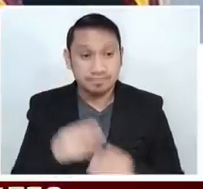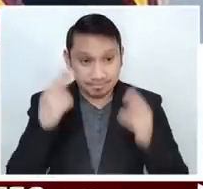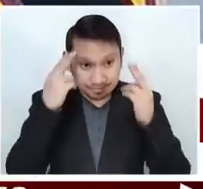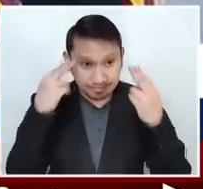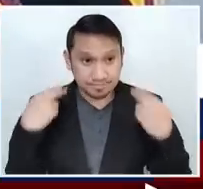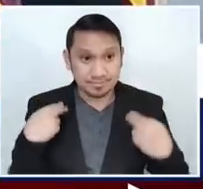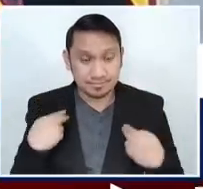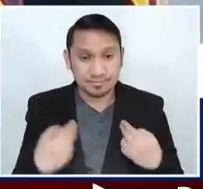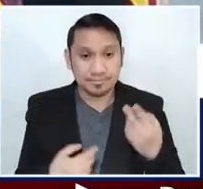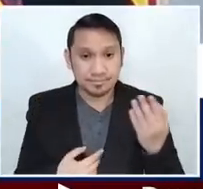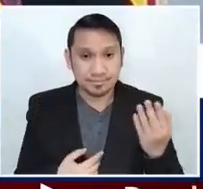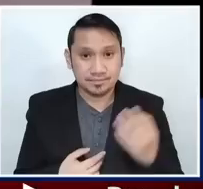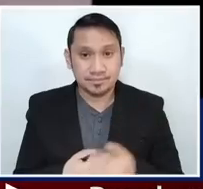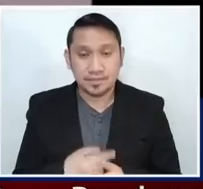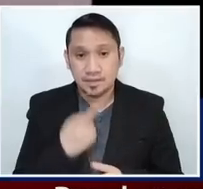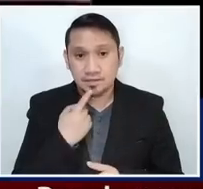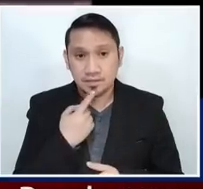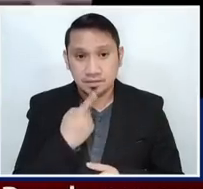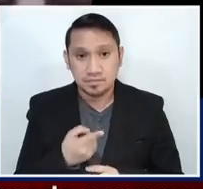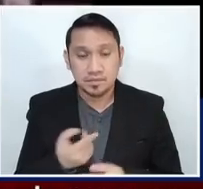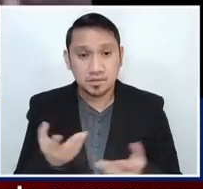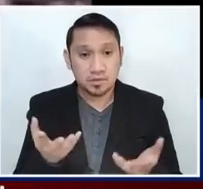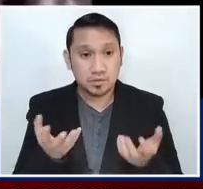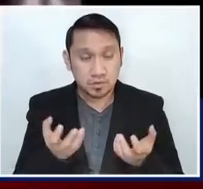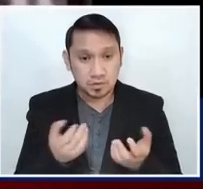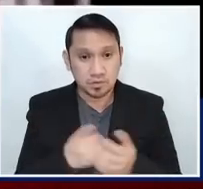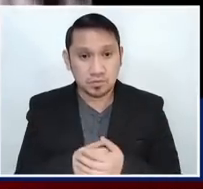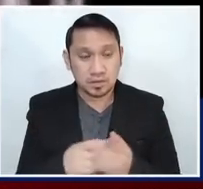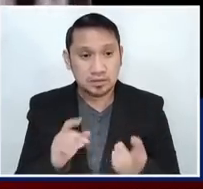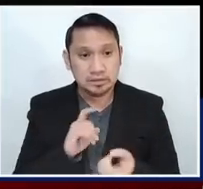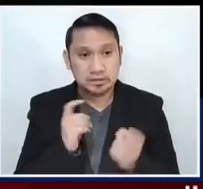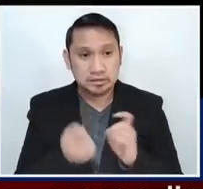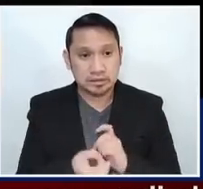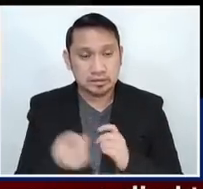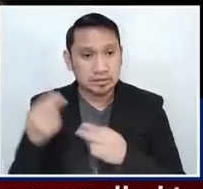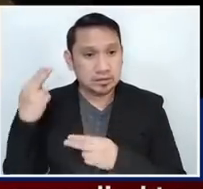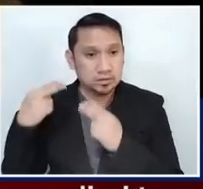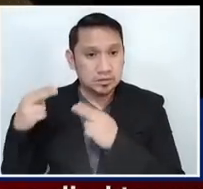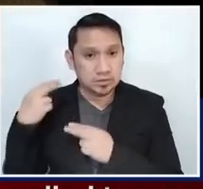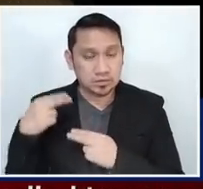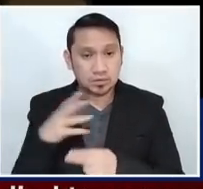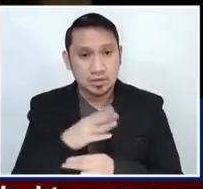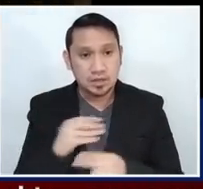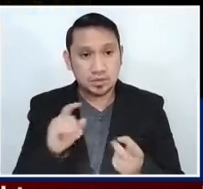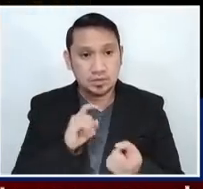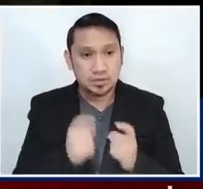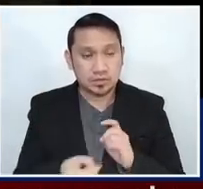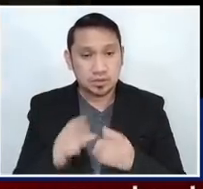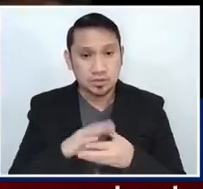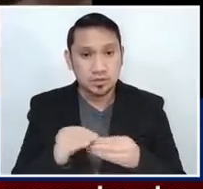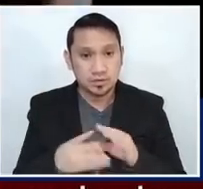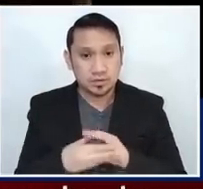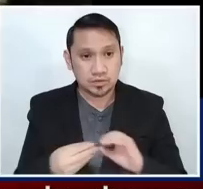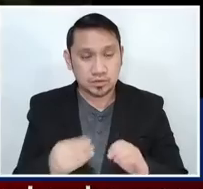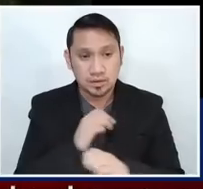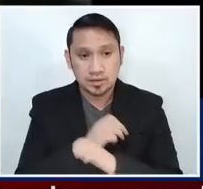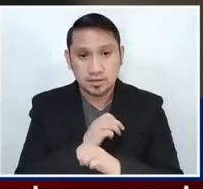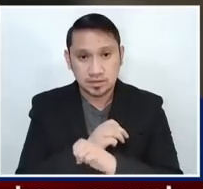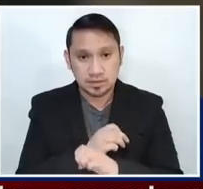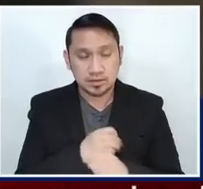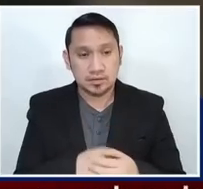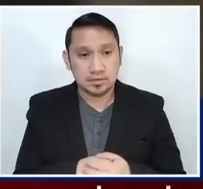Mary Jan Mananzan, sinabing gusto lang umanong baluktutin ng pelikula ang kwento ng 1986 EDSA People Power